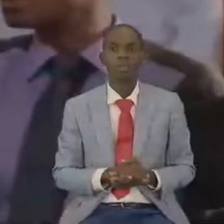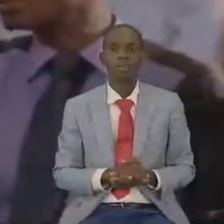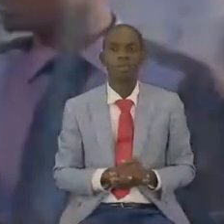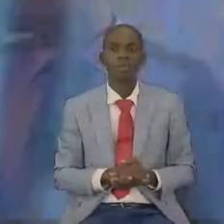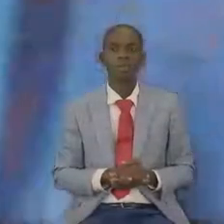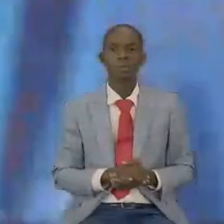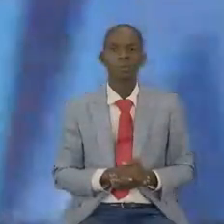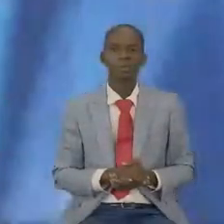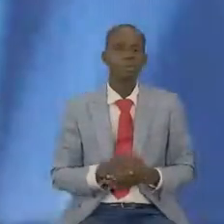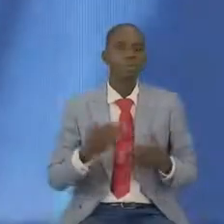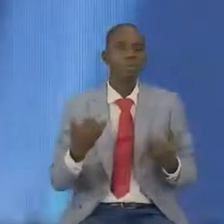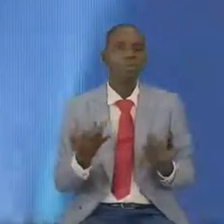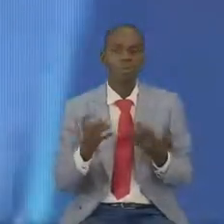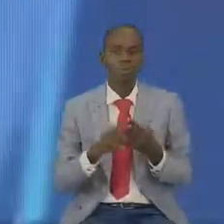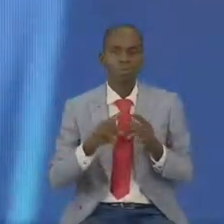Commencez à penser maintenant.